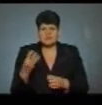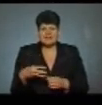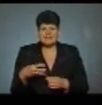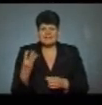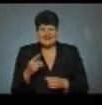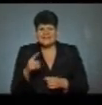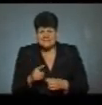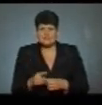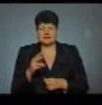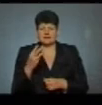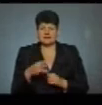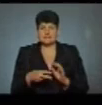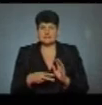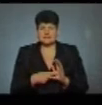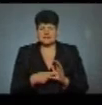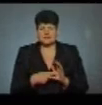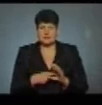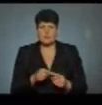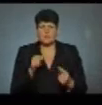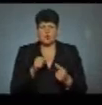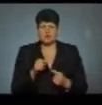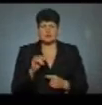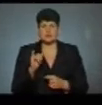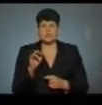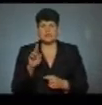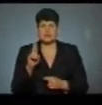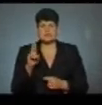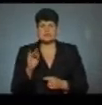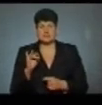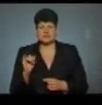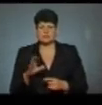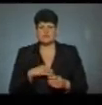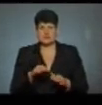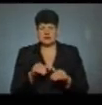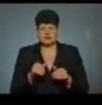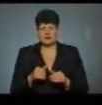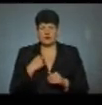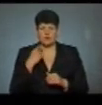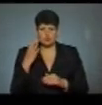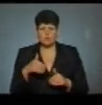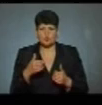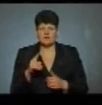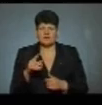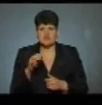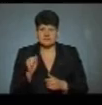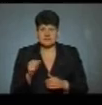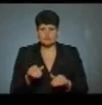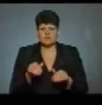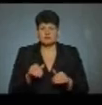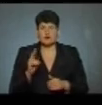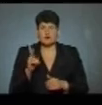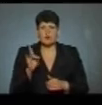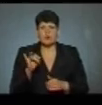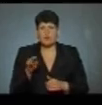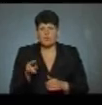37 депутатів. Проти проголосував Ігор Яцишин від Радикальної партії. Потім він відкликав свій голос і проголосував «за». Утримався Любомир Крупа від